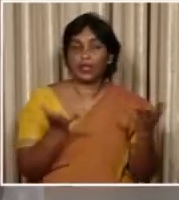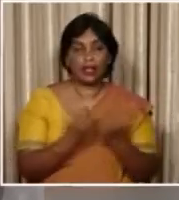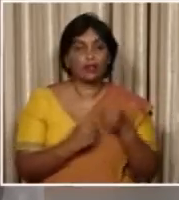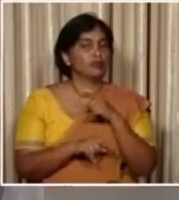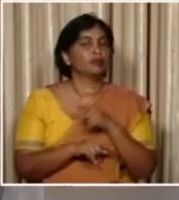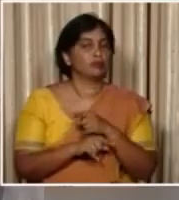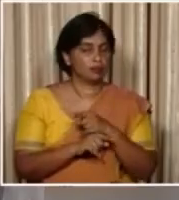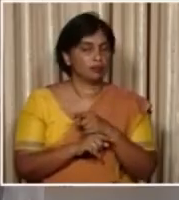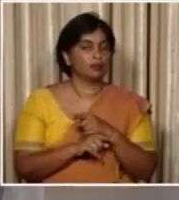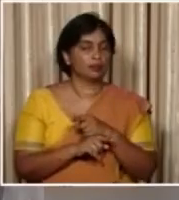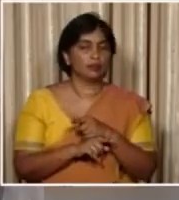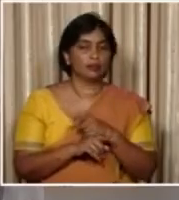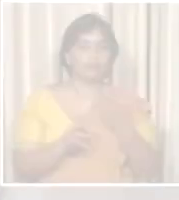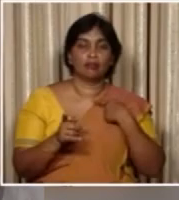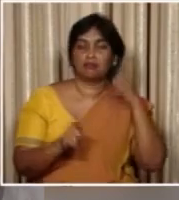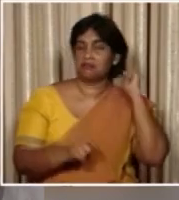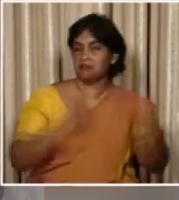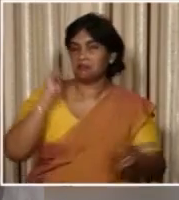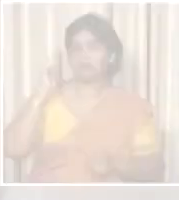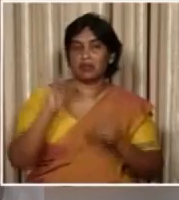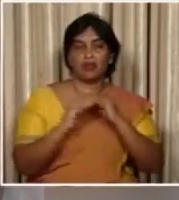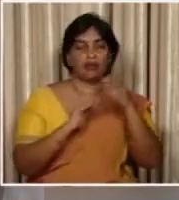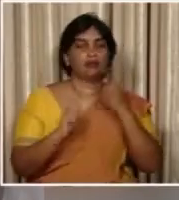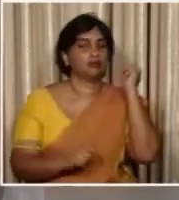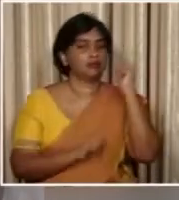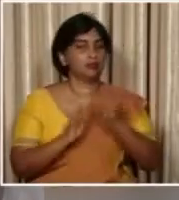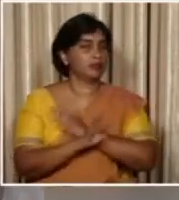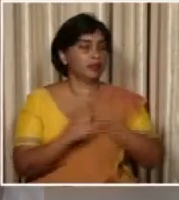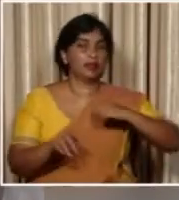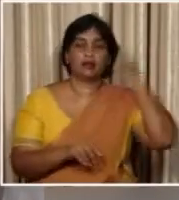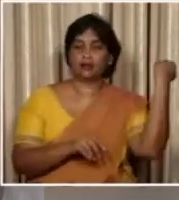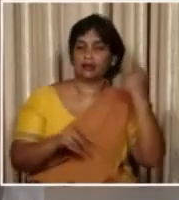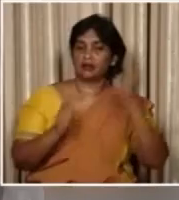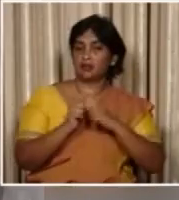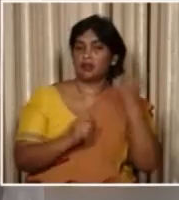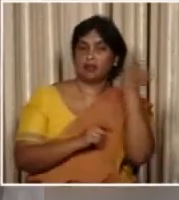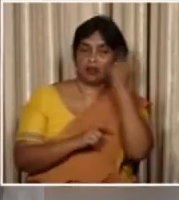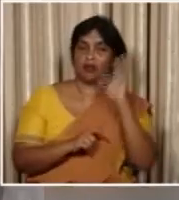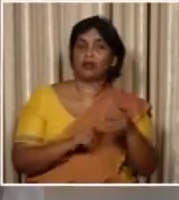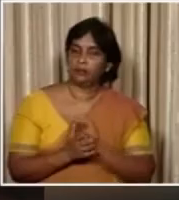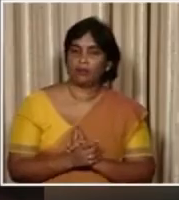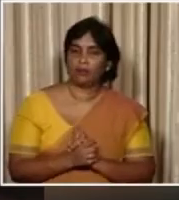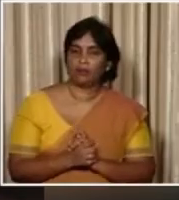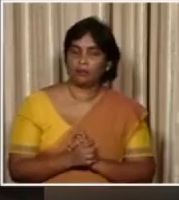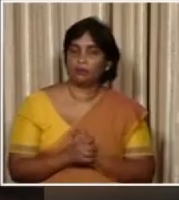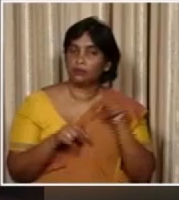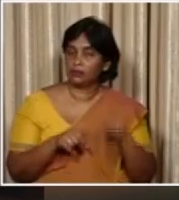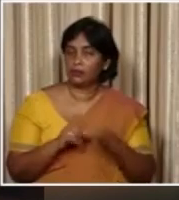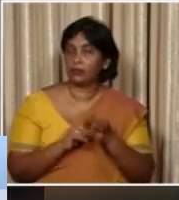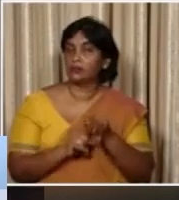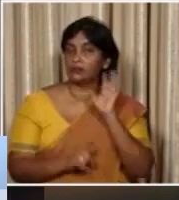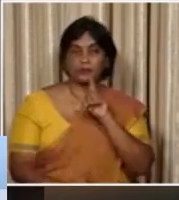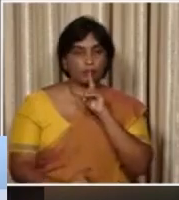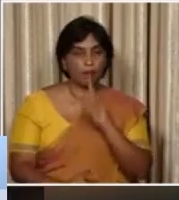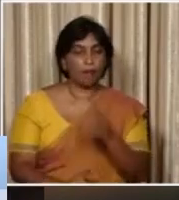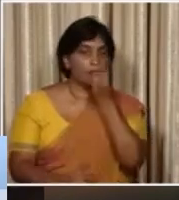පහුගිය දවස්වල අර මිටට මේ මිටට කියලා ගම්ගම්වල ලොකු ලොකු රැස්වීම් තියන්න සල්ලි එකතු කරේ කප්පන් අරගෙන. දැන් ජනාධිපතිවරයා කියනවනේ